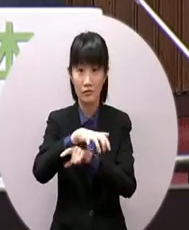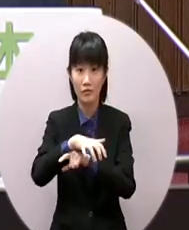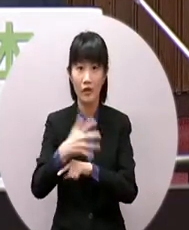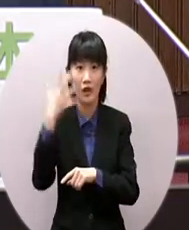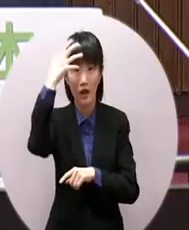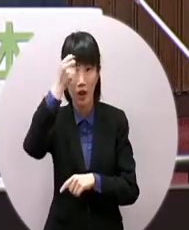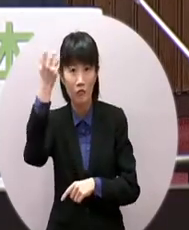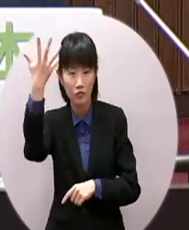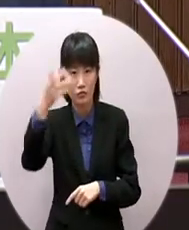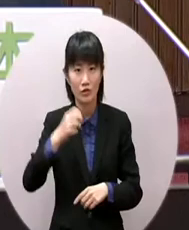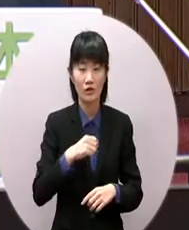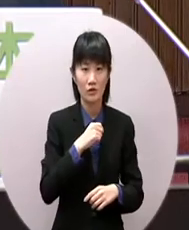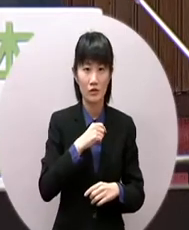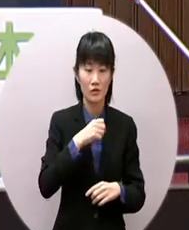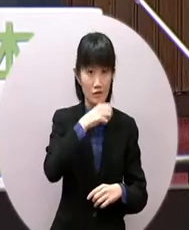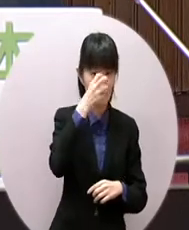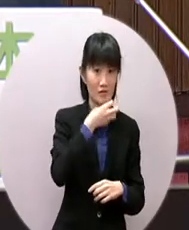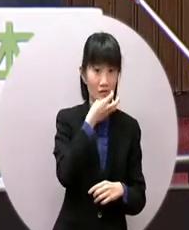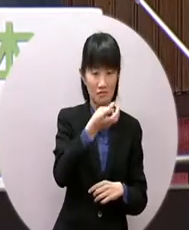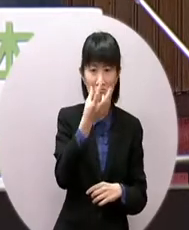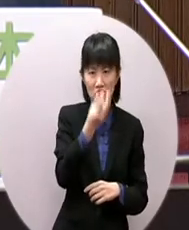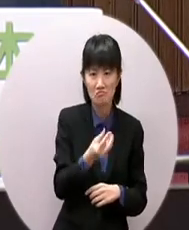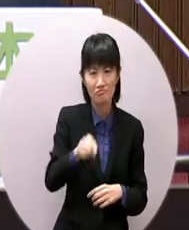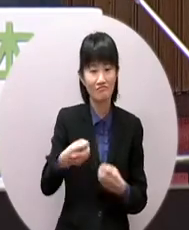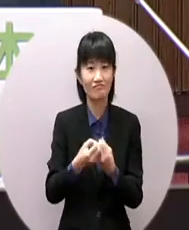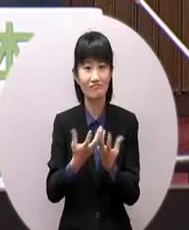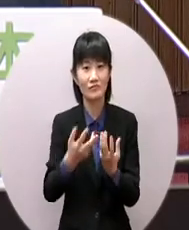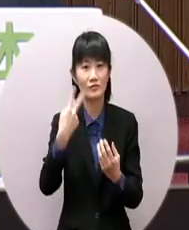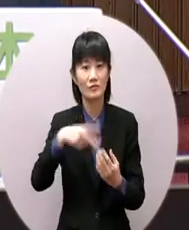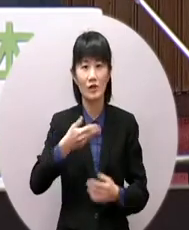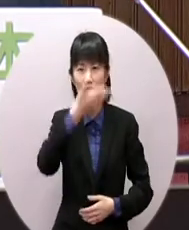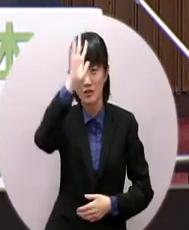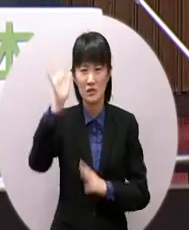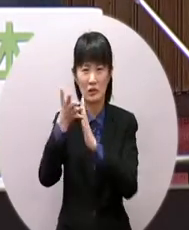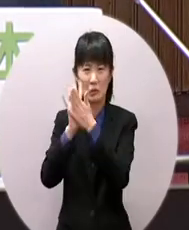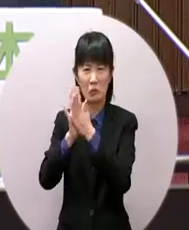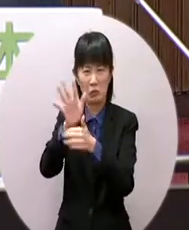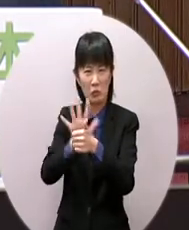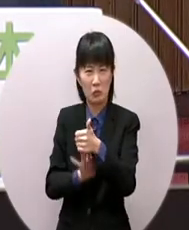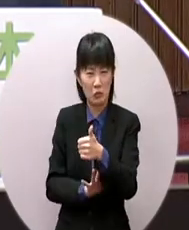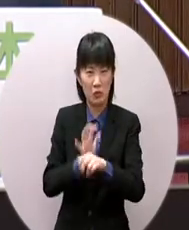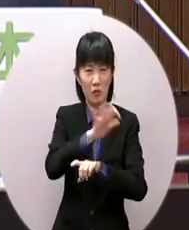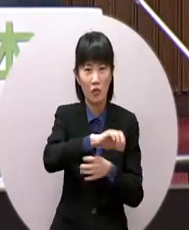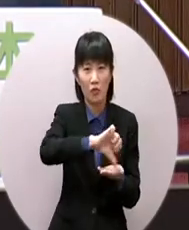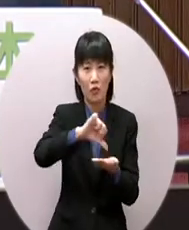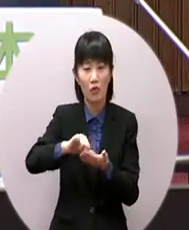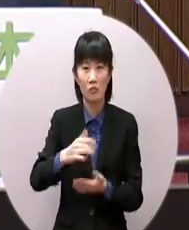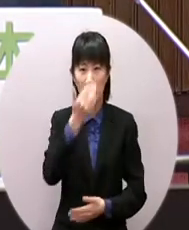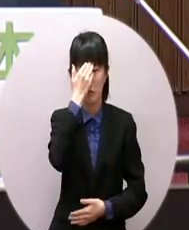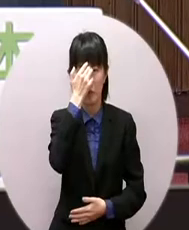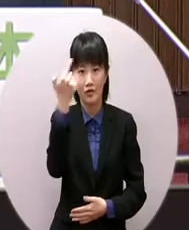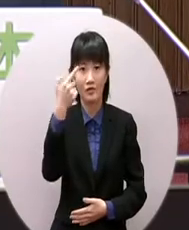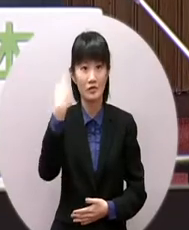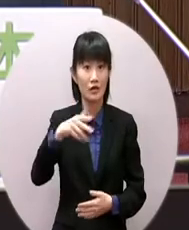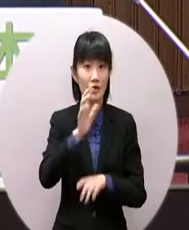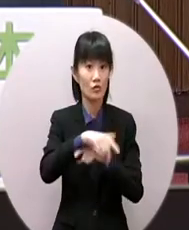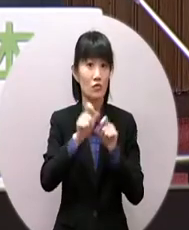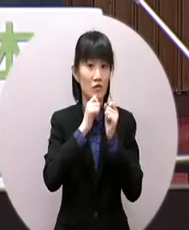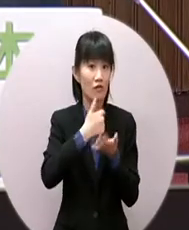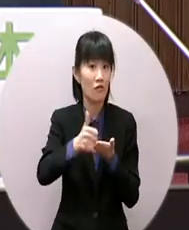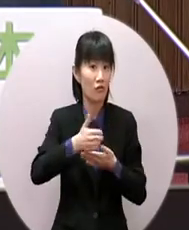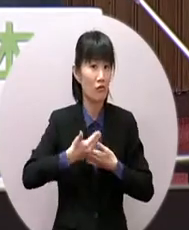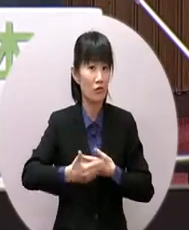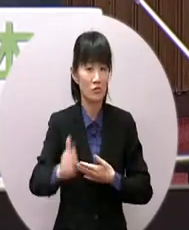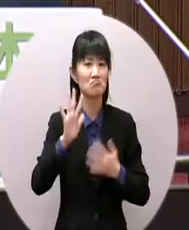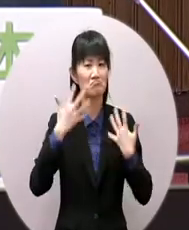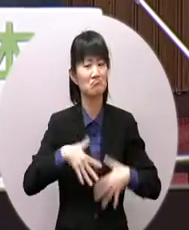题，我们的极端气候造成的冲击是一个问题，我们的民生物资依赖进口是一个问题，我们应该把我们的大问题